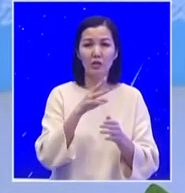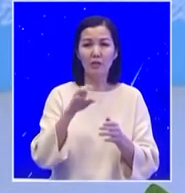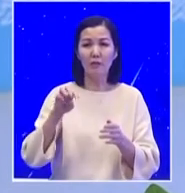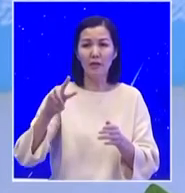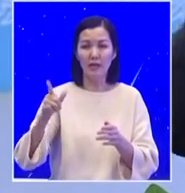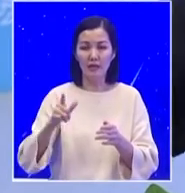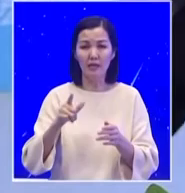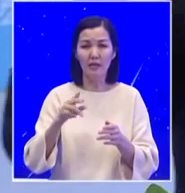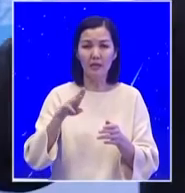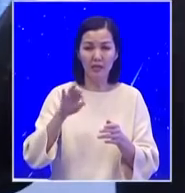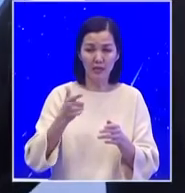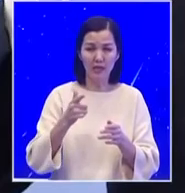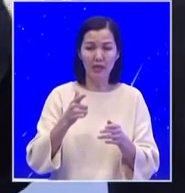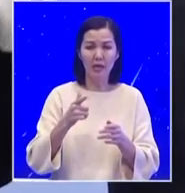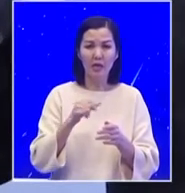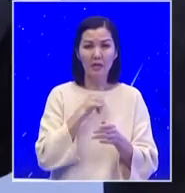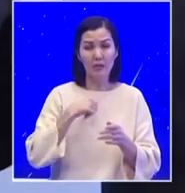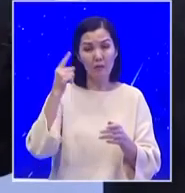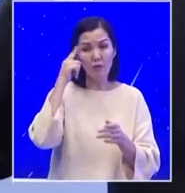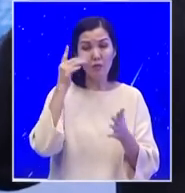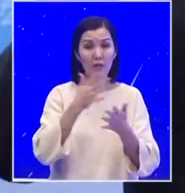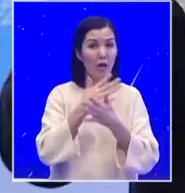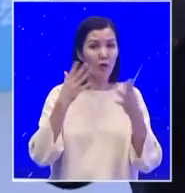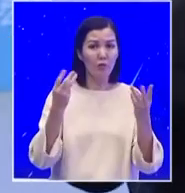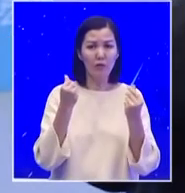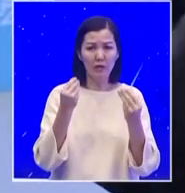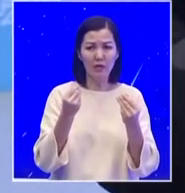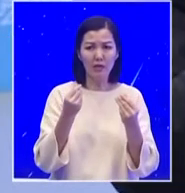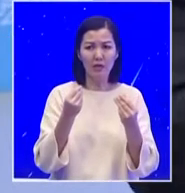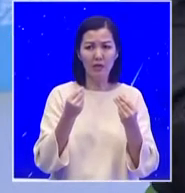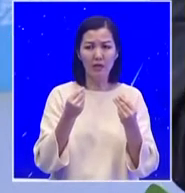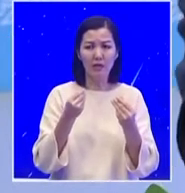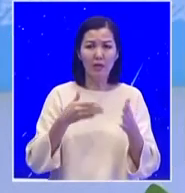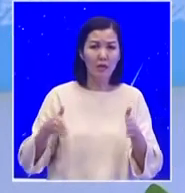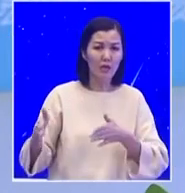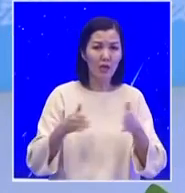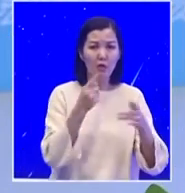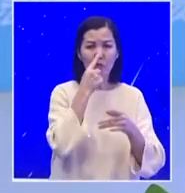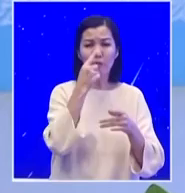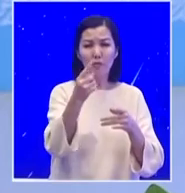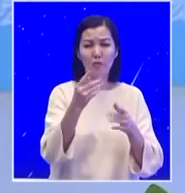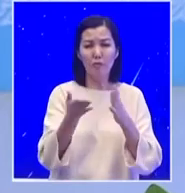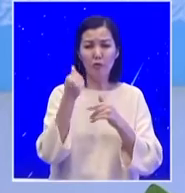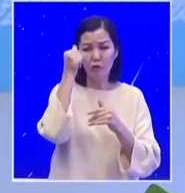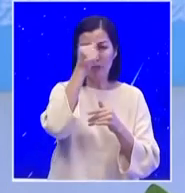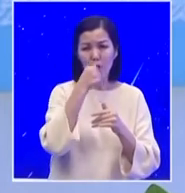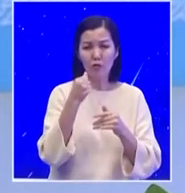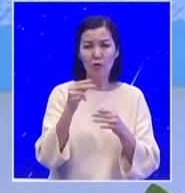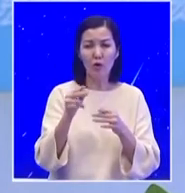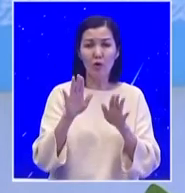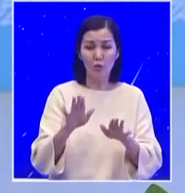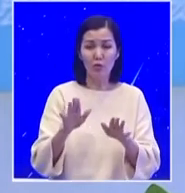миллиарда тенге. Представьте себе, это огромное количество сеть дорог. Мы в прошлом году только